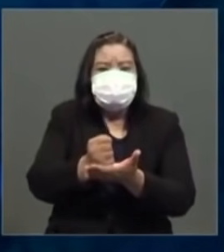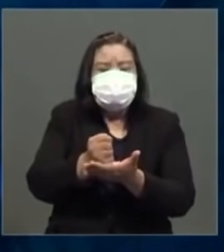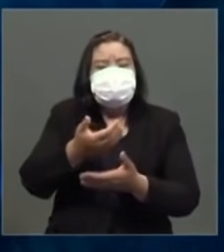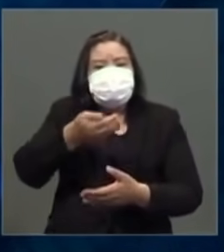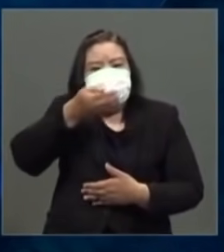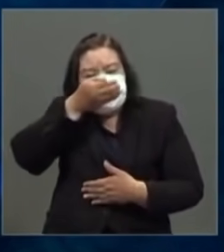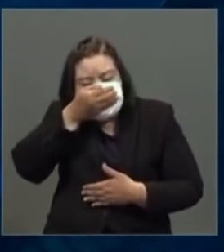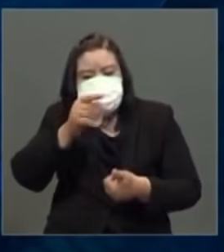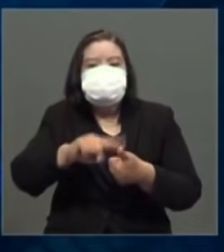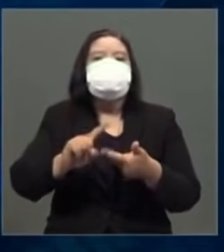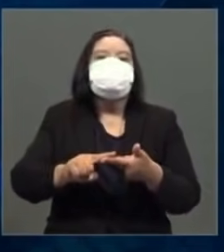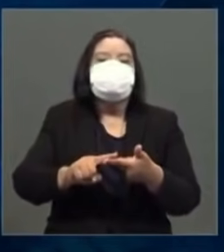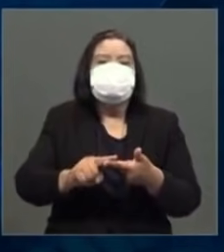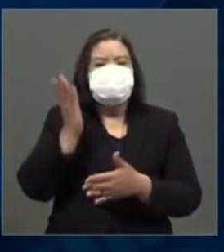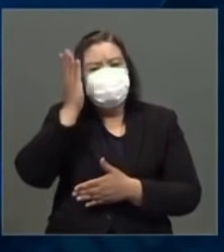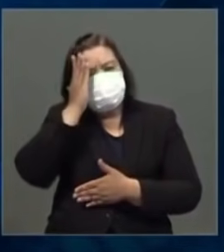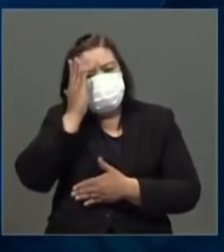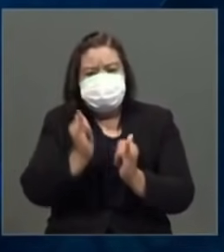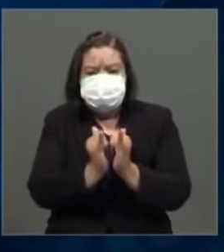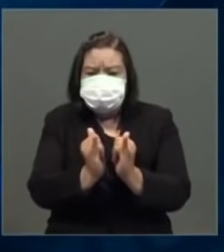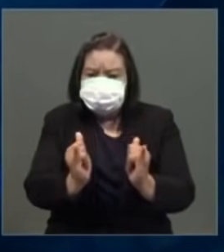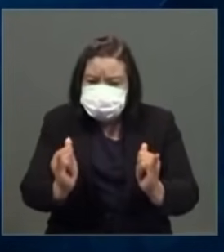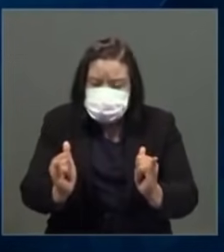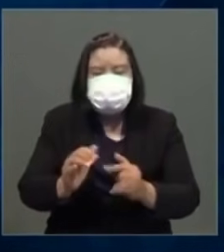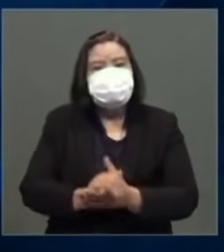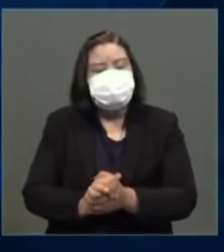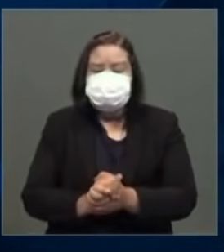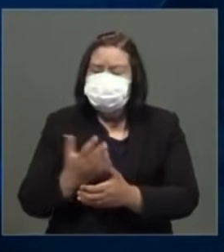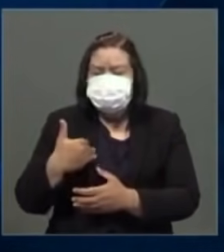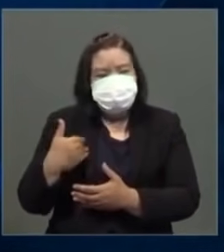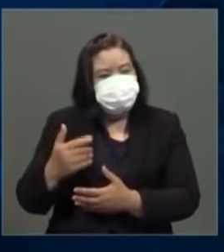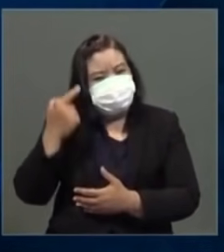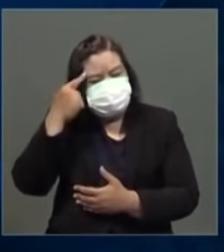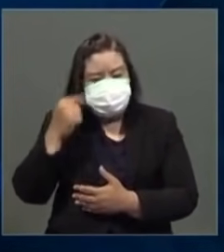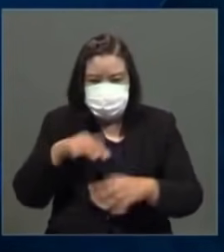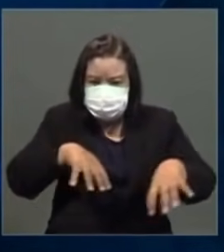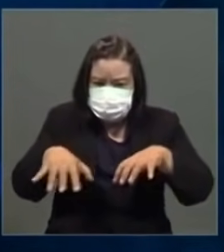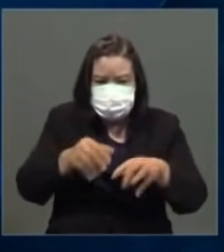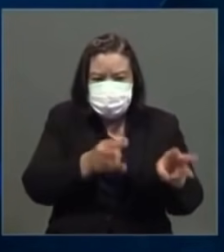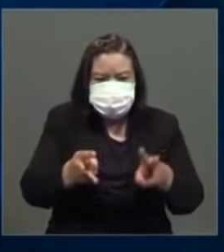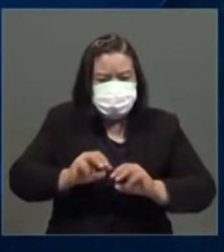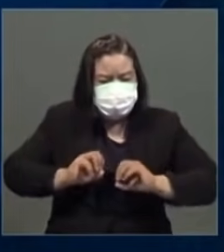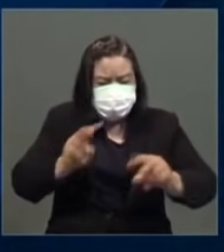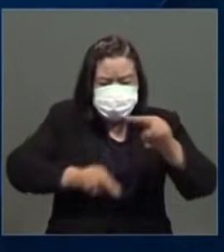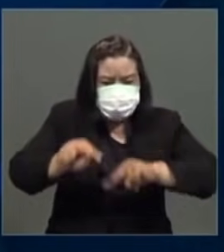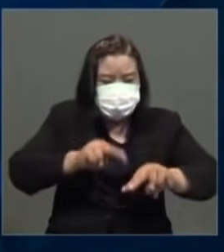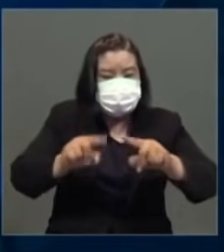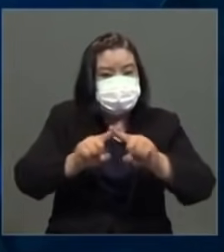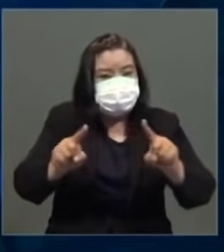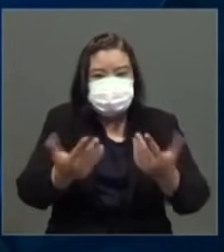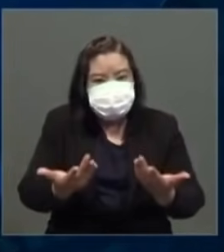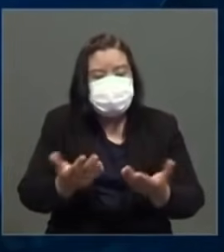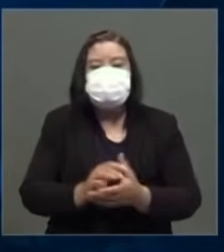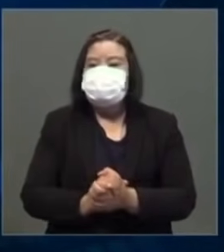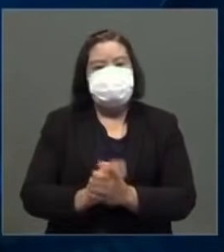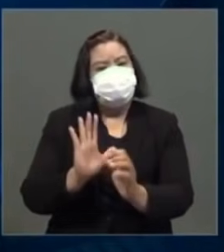การเครื่องช่วยหายใจที่เรามีเก็บสะสมกันไว้ในช่วงก่อนหน้านี้ได้เอามาใช้ในตอนนี้แต่ก็ดูเหมือนกับยังไม่เพียง